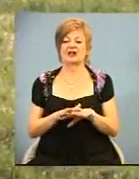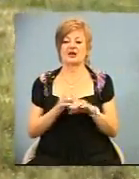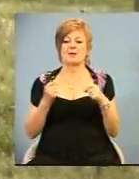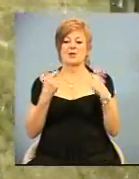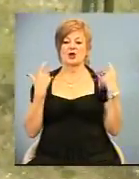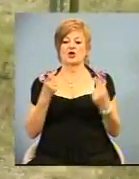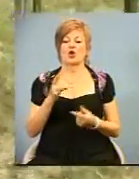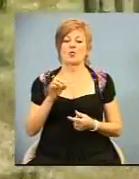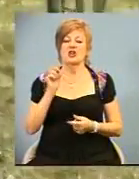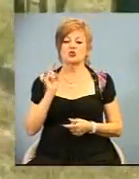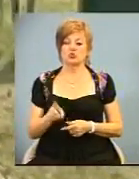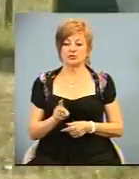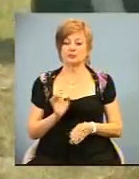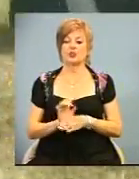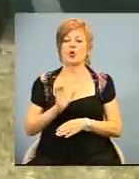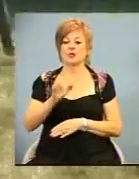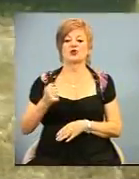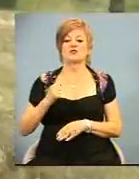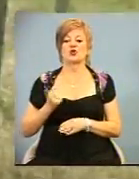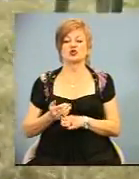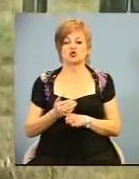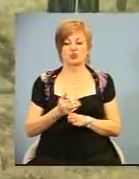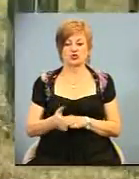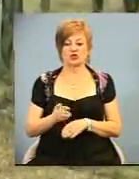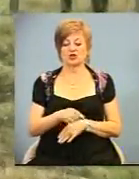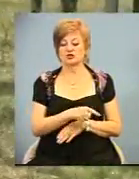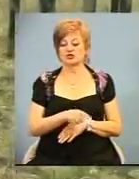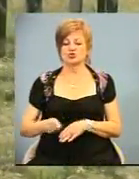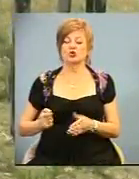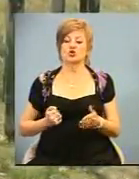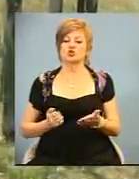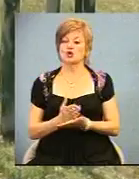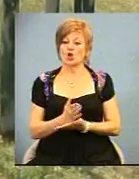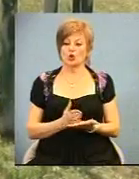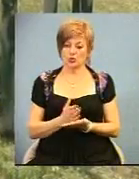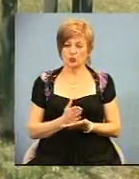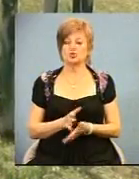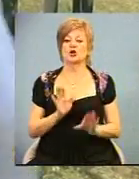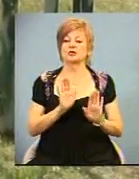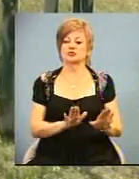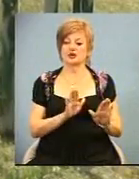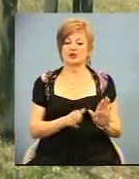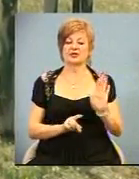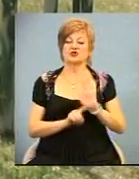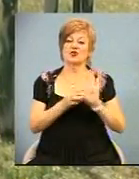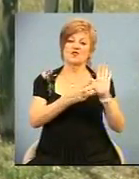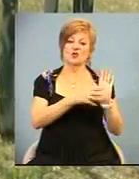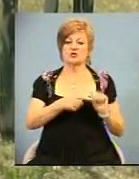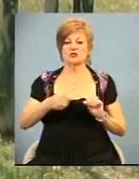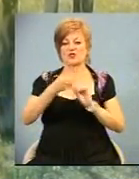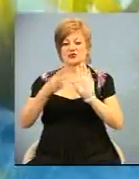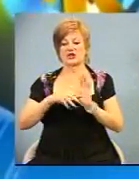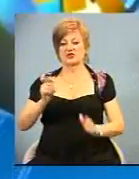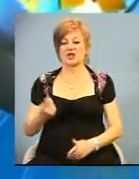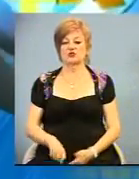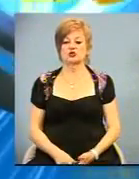підполковник Роман Романюк. Відправлення до військових частин задля проходження строкової військової служби відбуватиметься з 8 по 18 серпня.